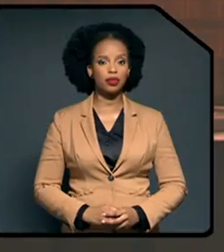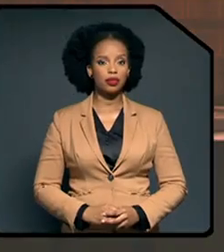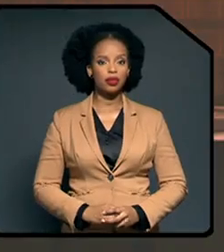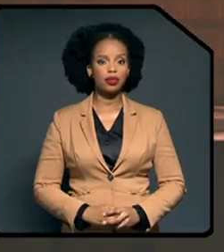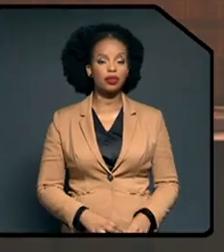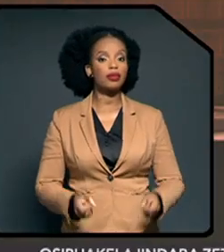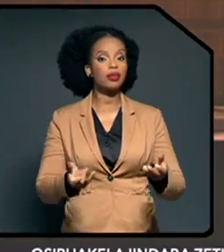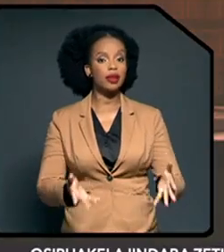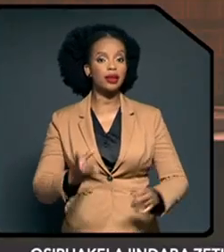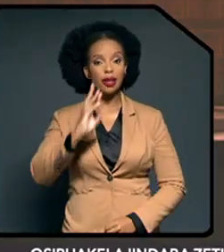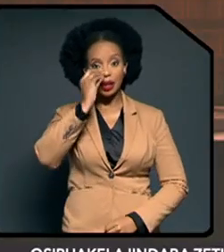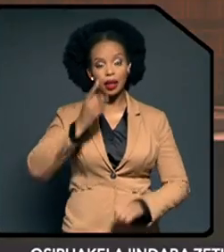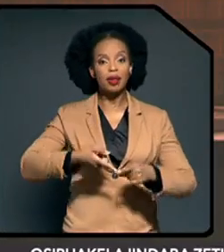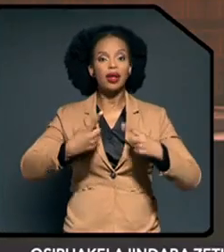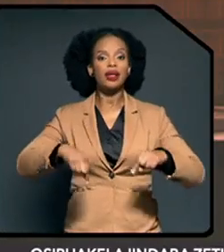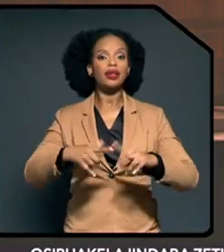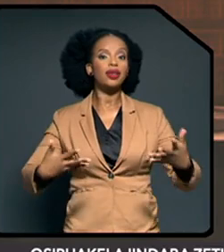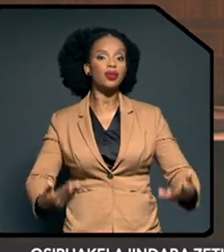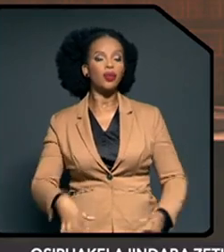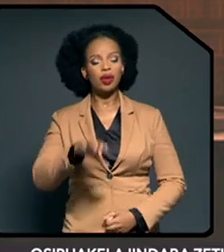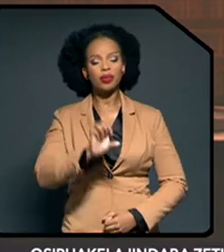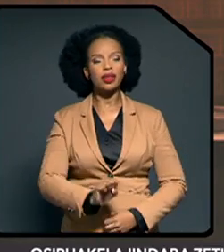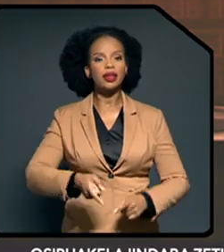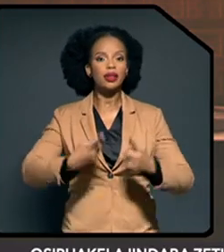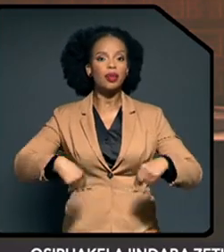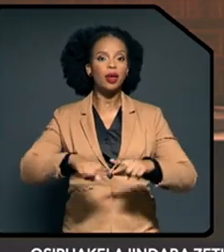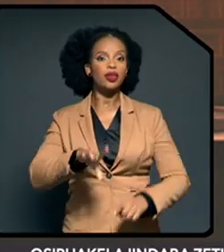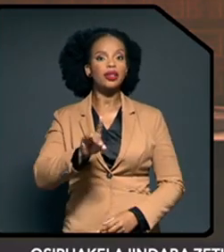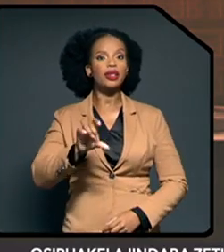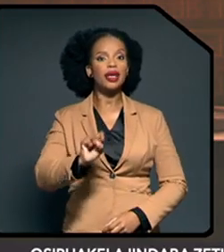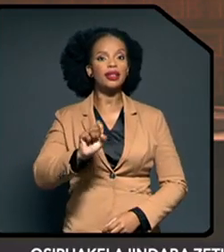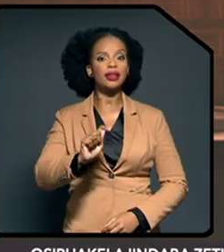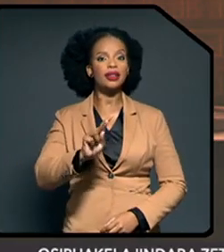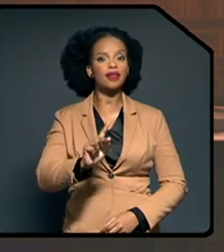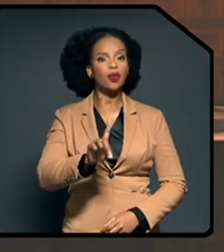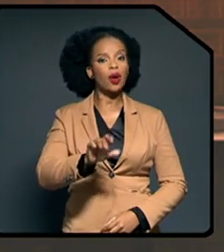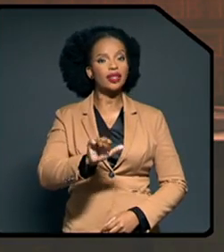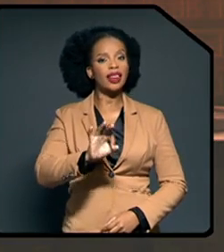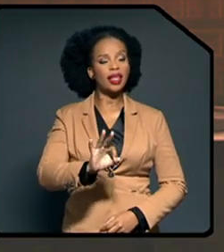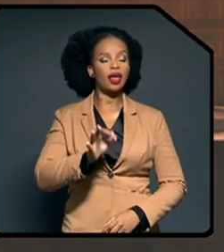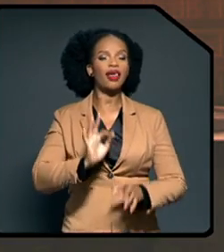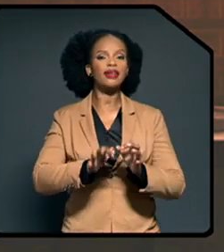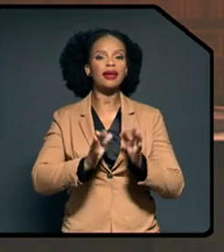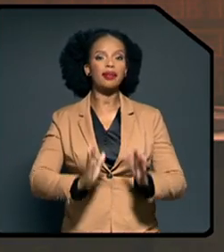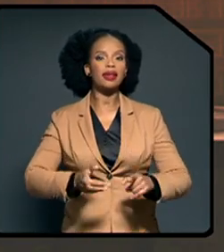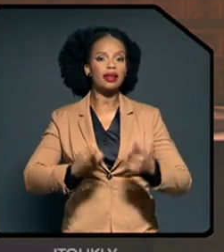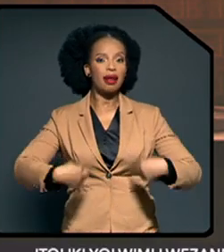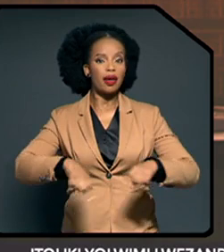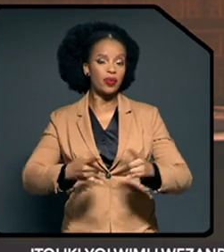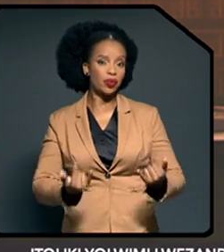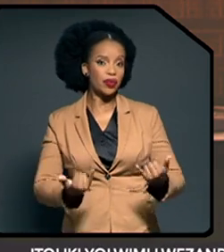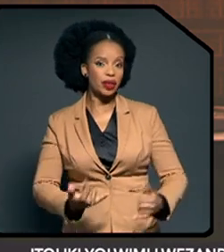Eli lixesha leendaba zethu kumzantsi wethu kwi-DSTV Channel 163 ositolikela ngolwimi